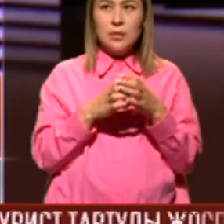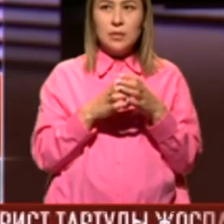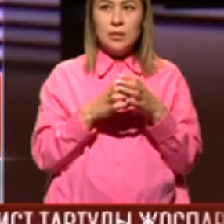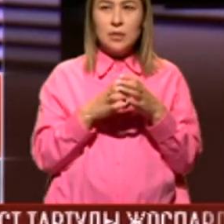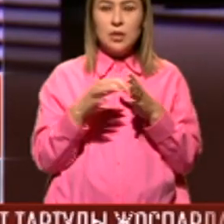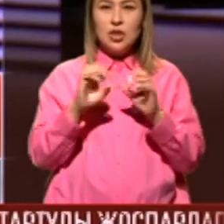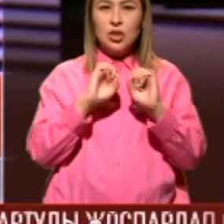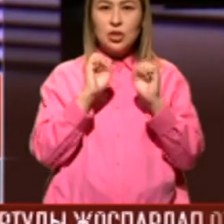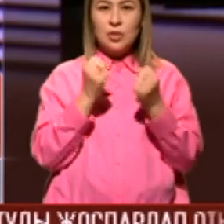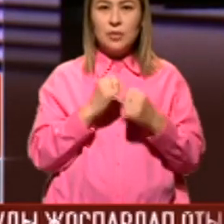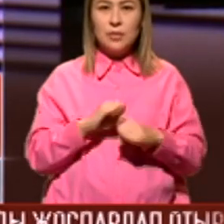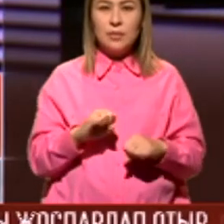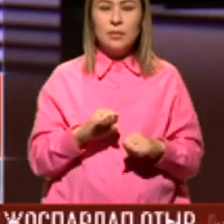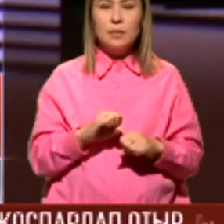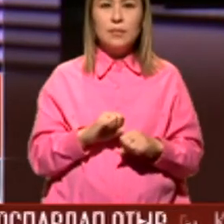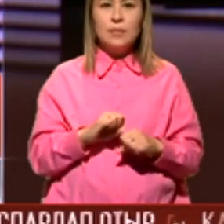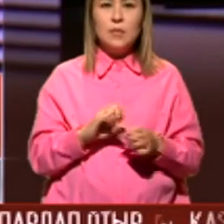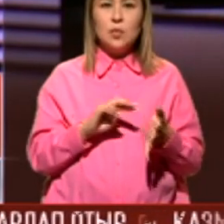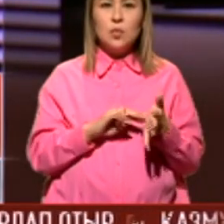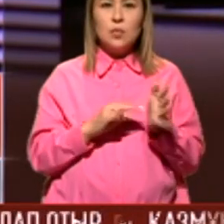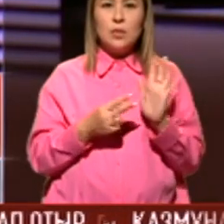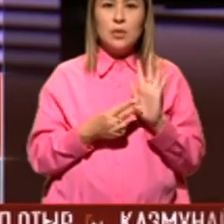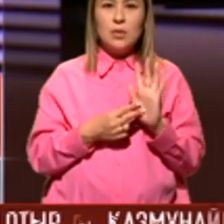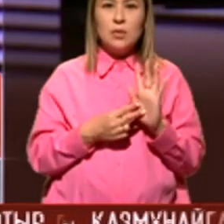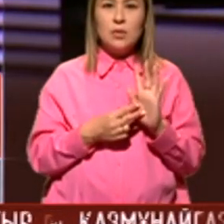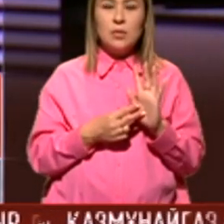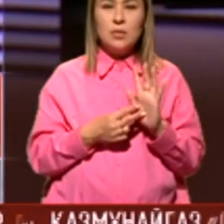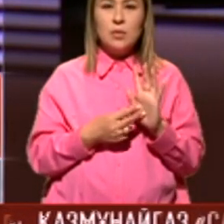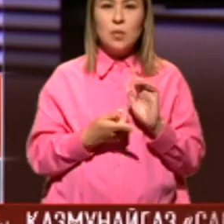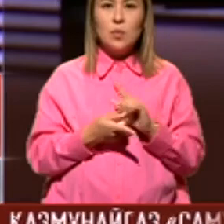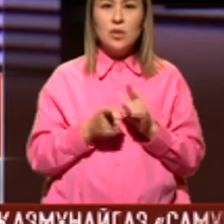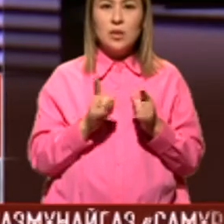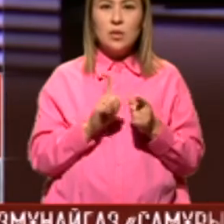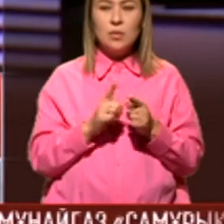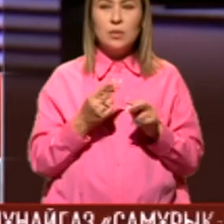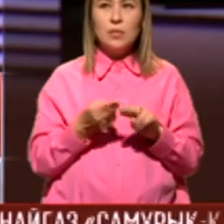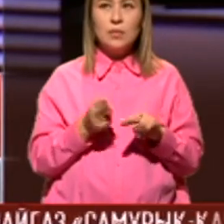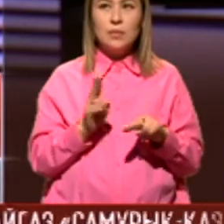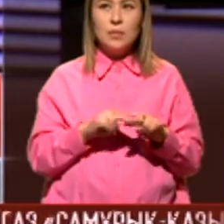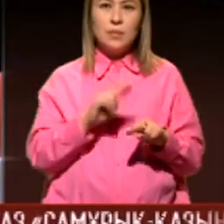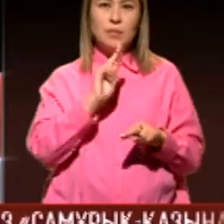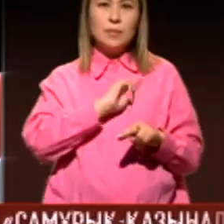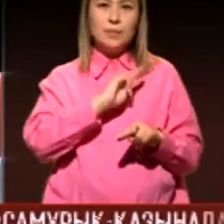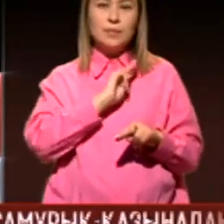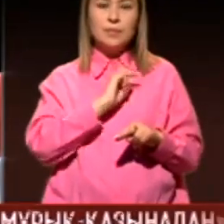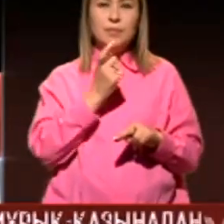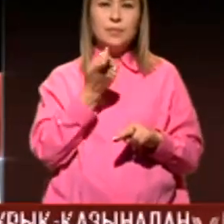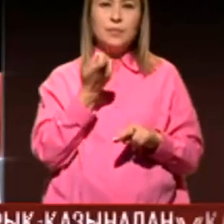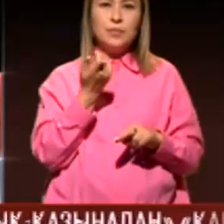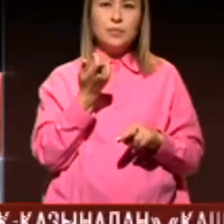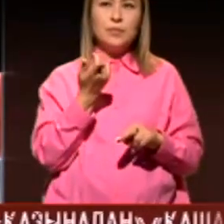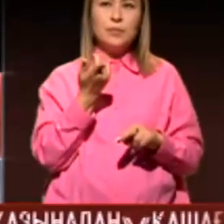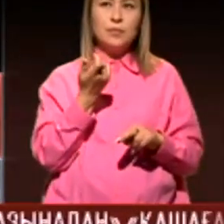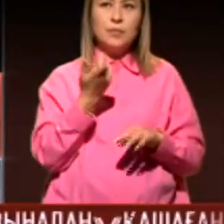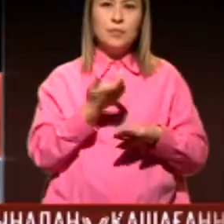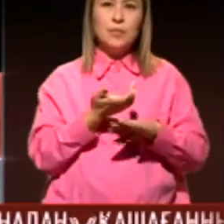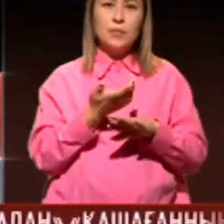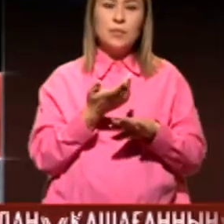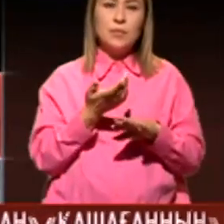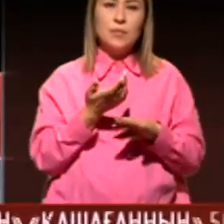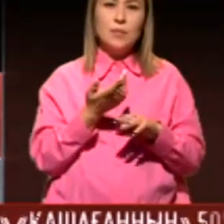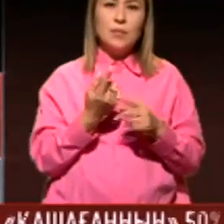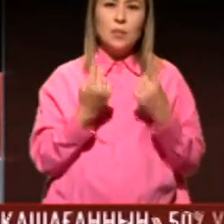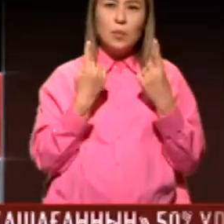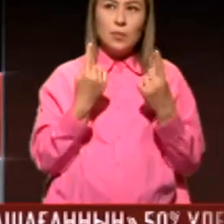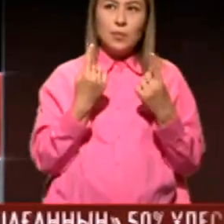департаменттің жедел жоспарлау департаменті өзгеру бұл жұмыстың кішкене ауқымдануына байланысты.